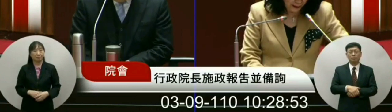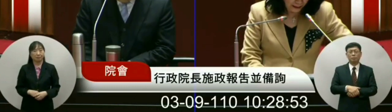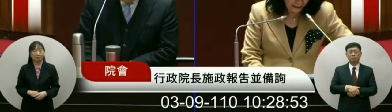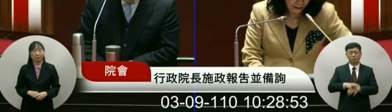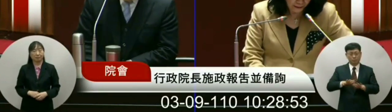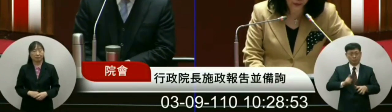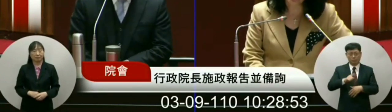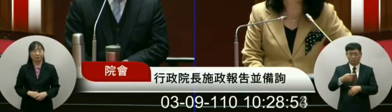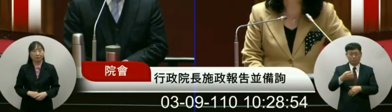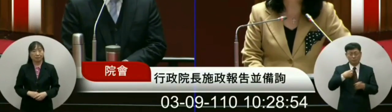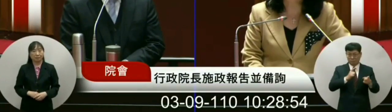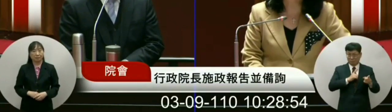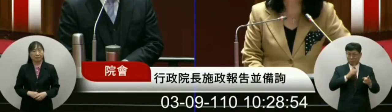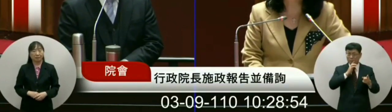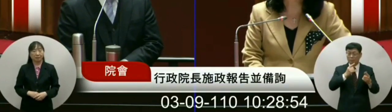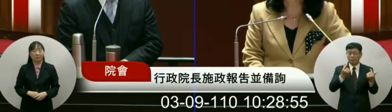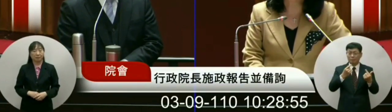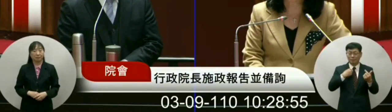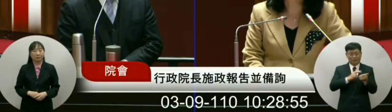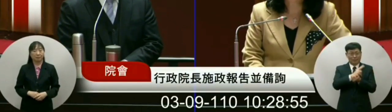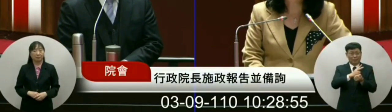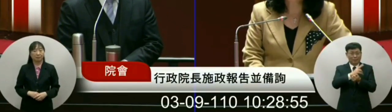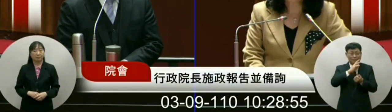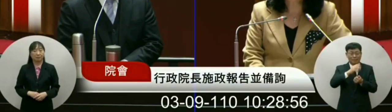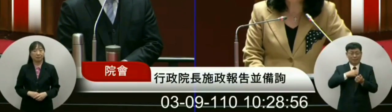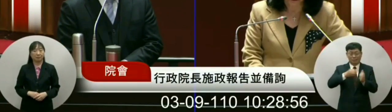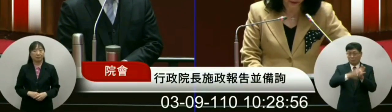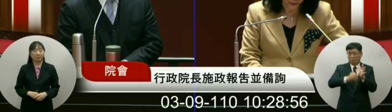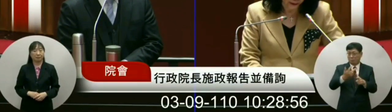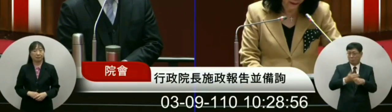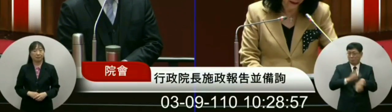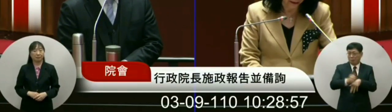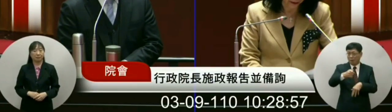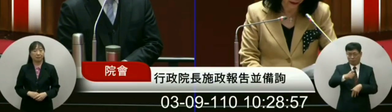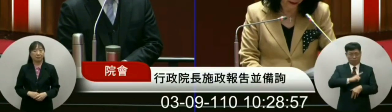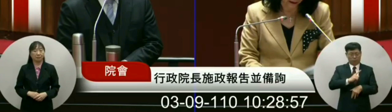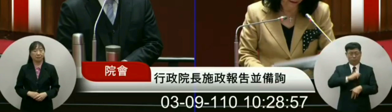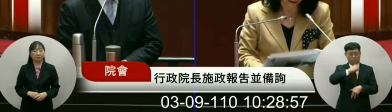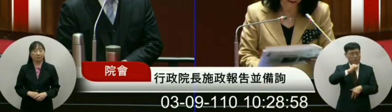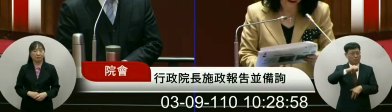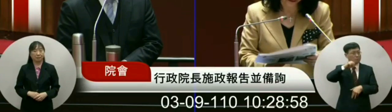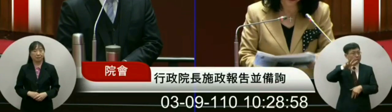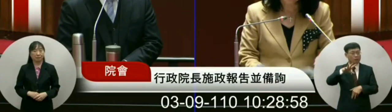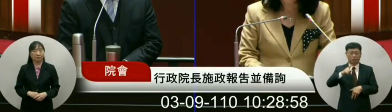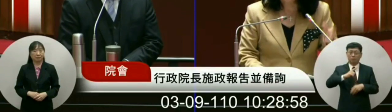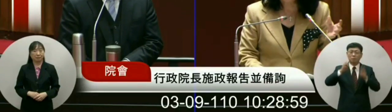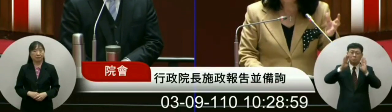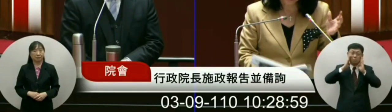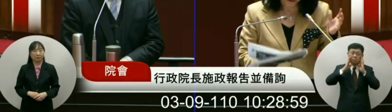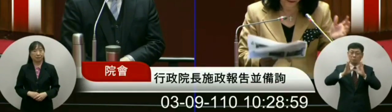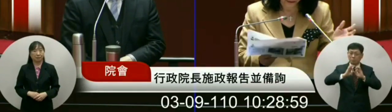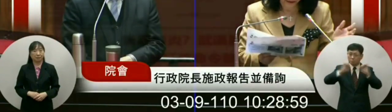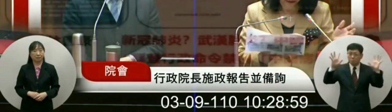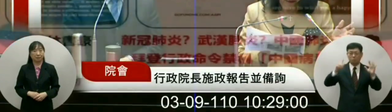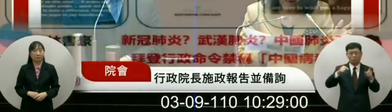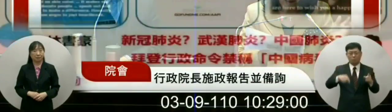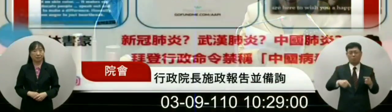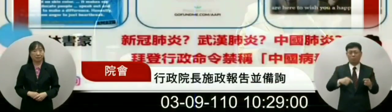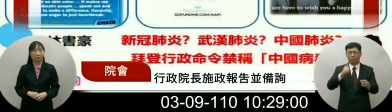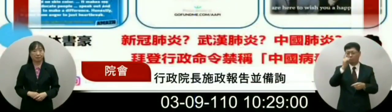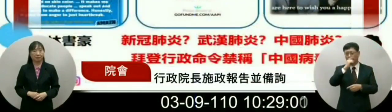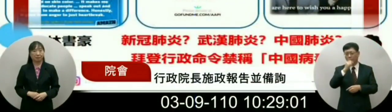那我们看一下林书豪，我们的台湾之光啊，他在他的脸书里面他就提到的哈，他说这些容